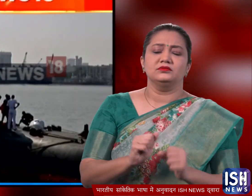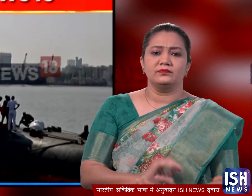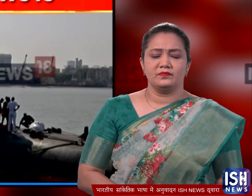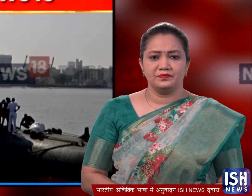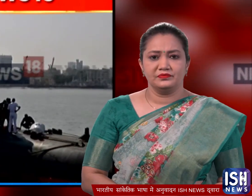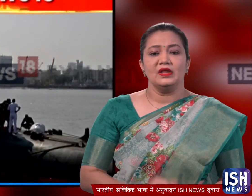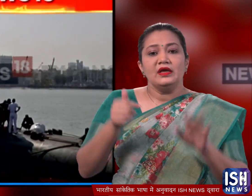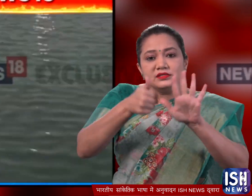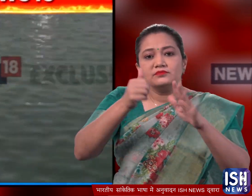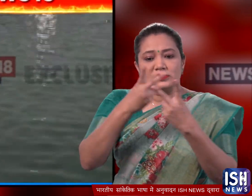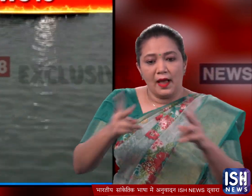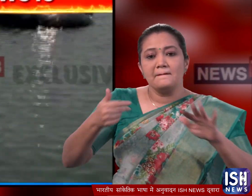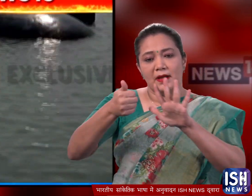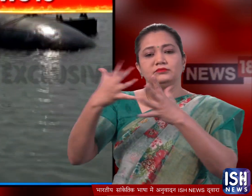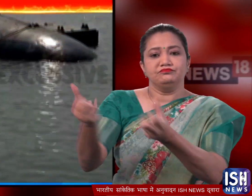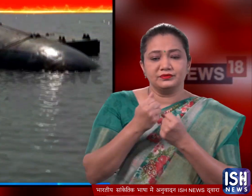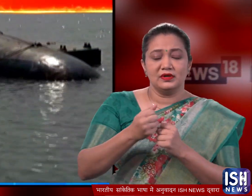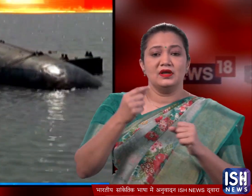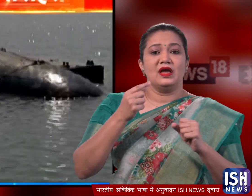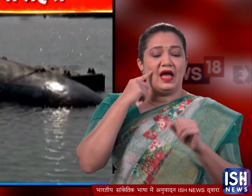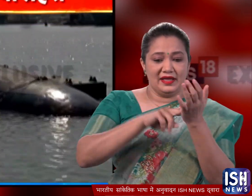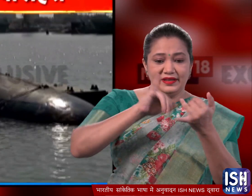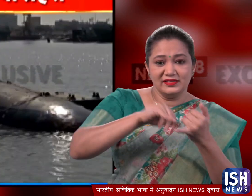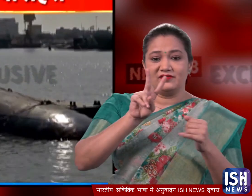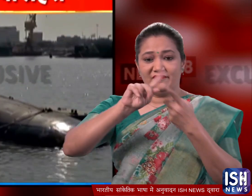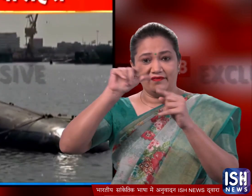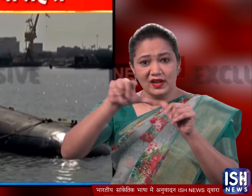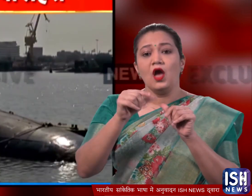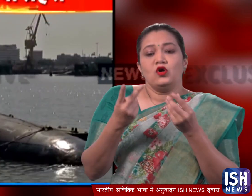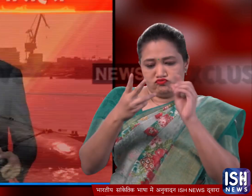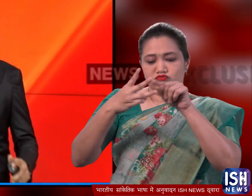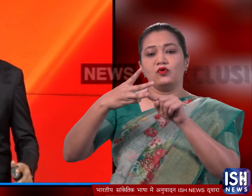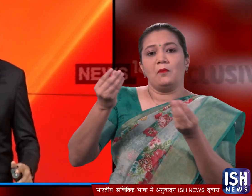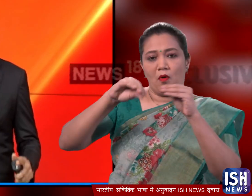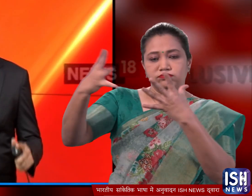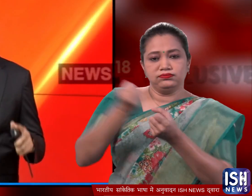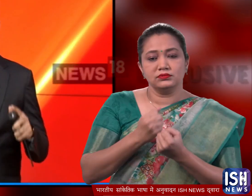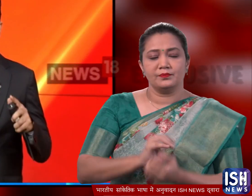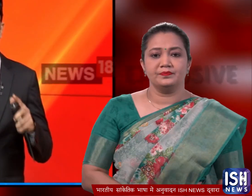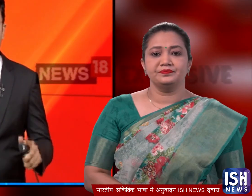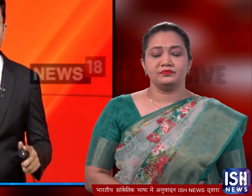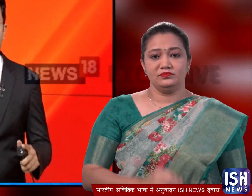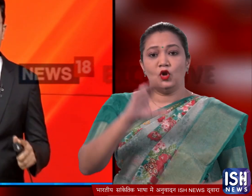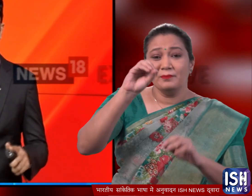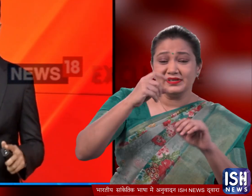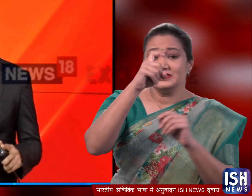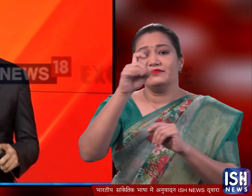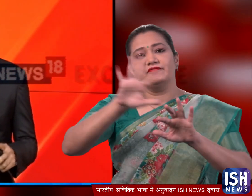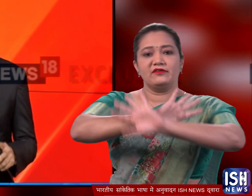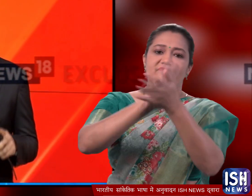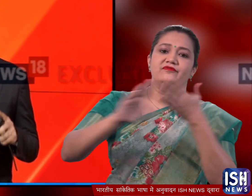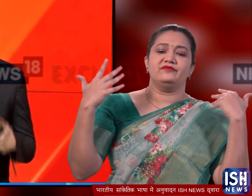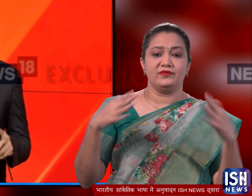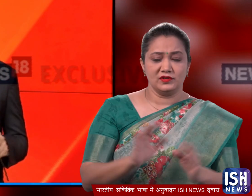तरह की 6 सबमरीन मिलनी थी, जिनमें आईएनएस वेला के बाद 2 सबमरीन और दी जानी है, जिसके बाद ऑपरेशन 75 पूरा हो